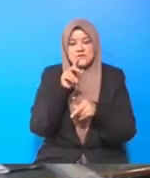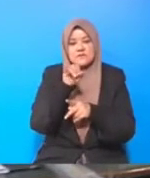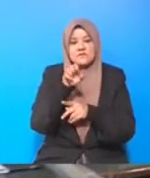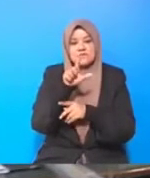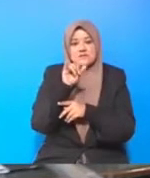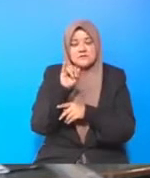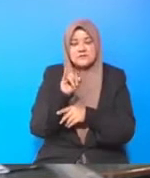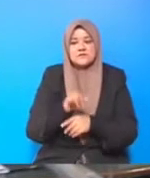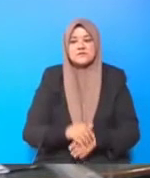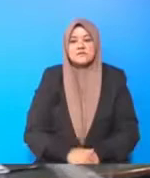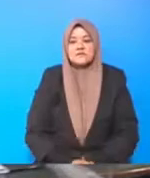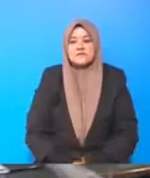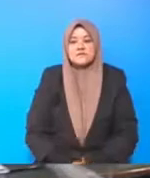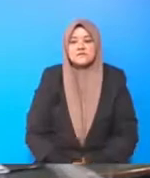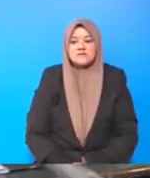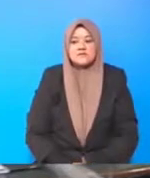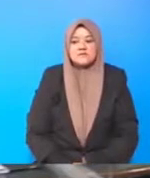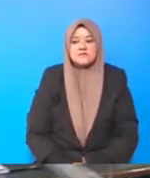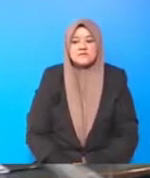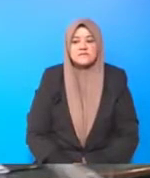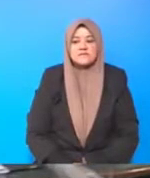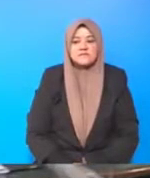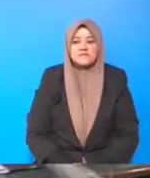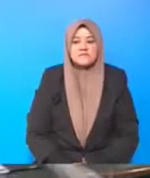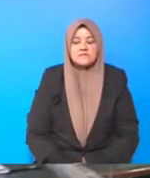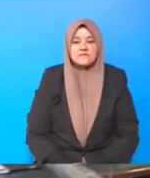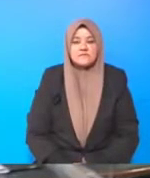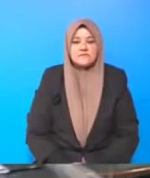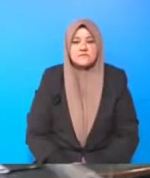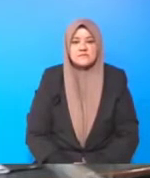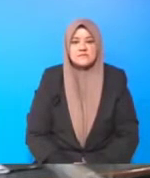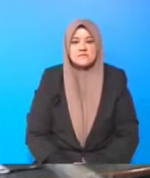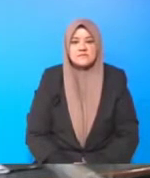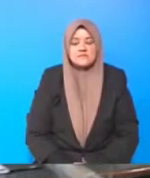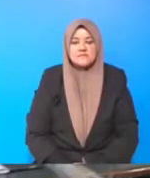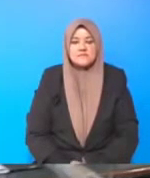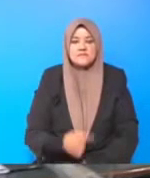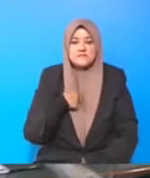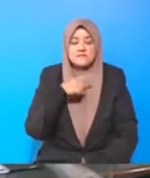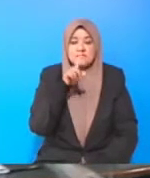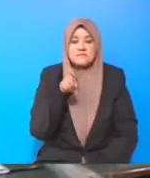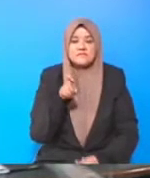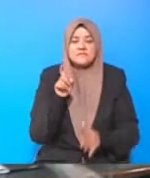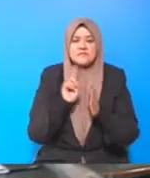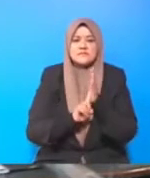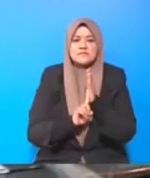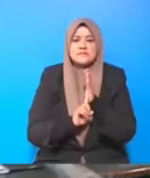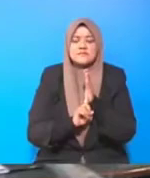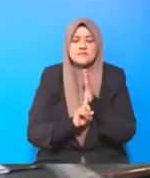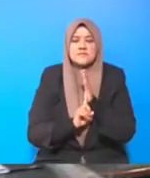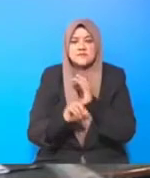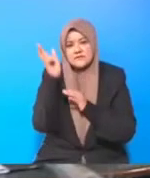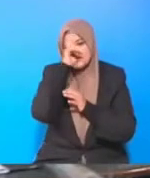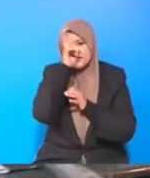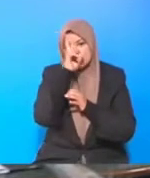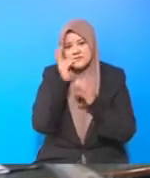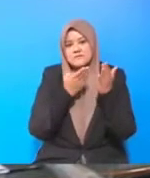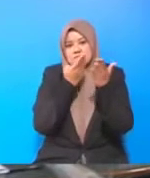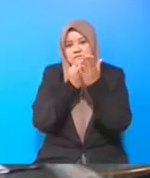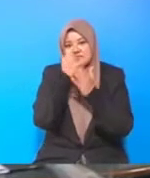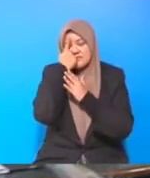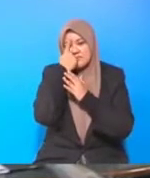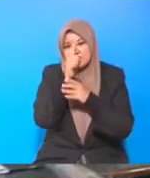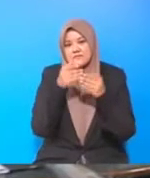maka sehat dong tanya saya elah Apakah kerajaannya